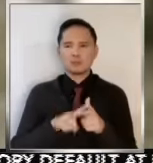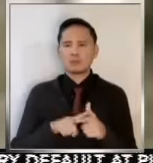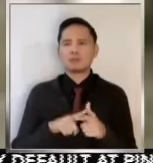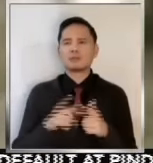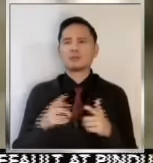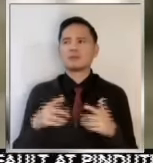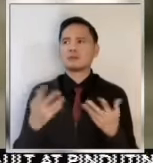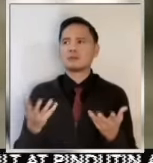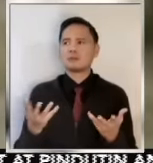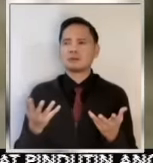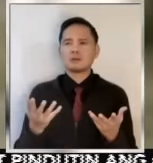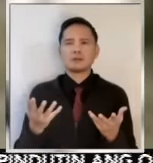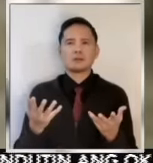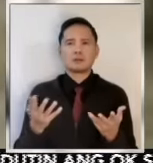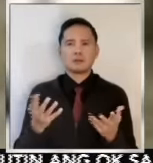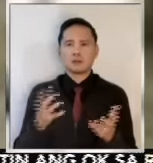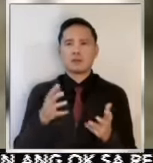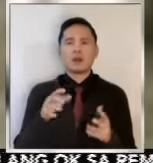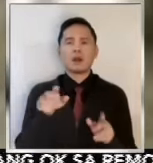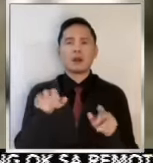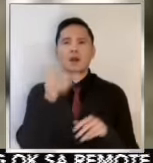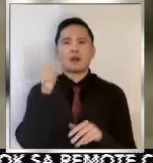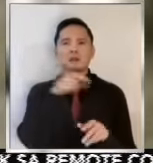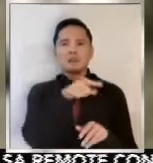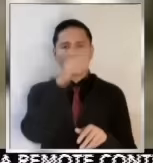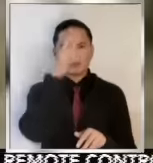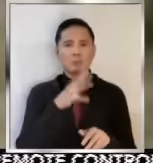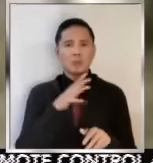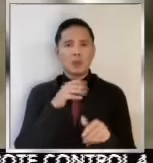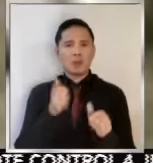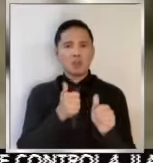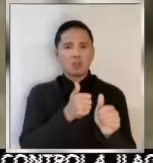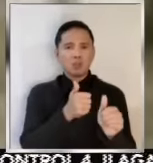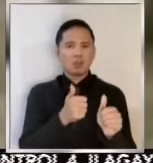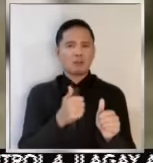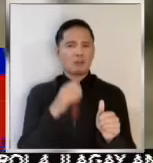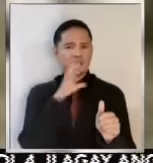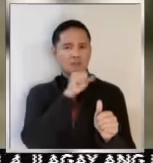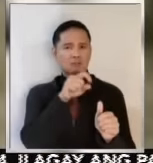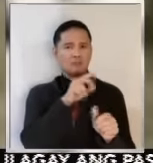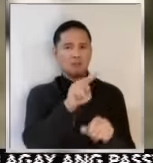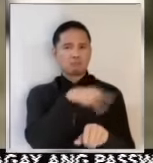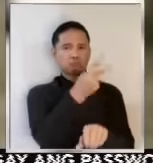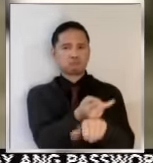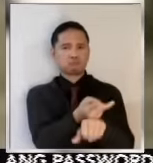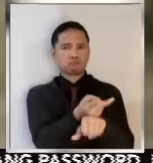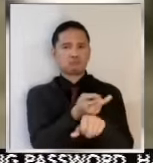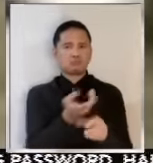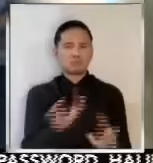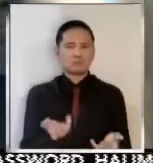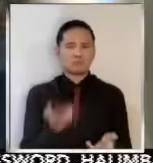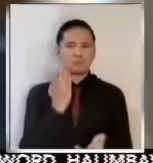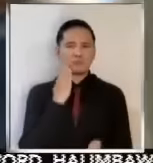nagsitagbo rin yung mga kuan, mga nahabol nila. Kung sino-sino sila sila, hindi